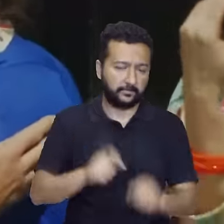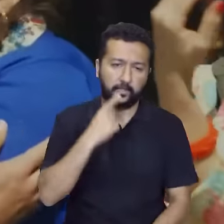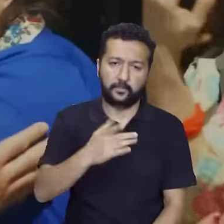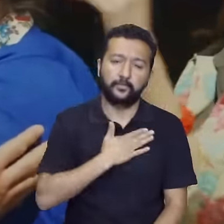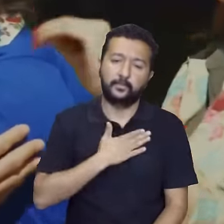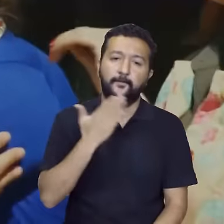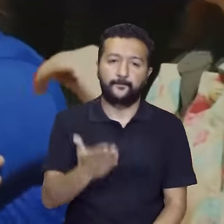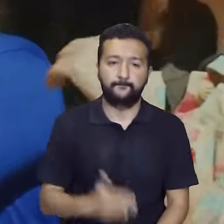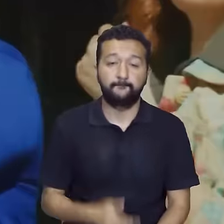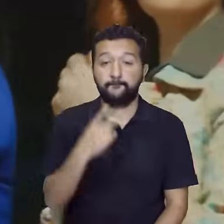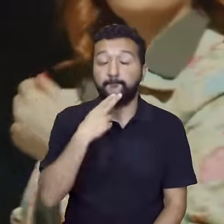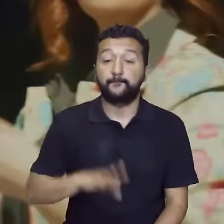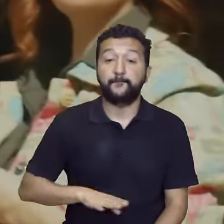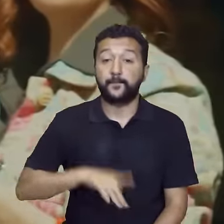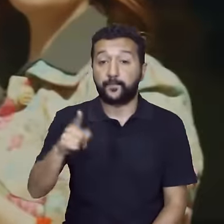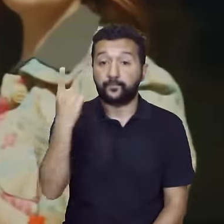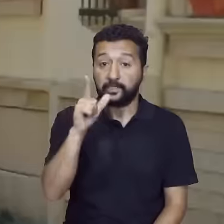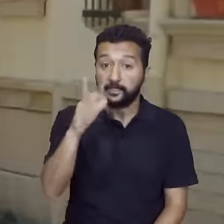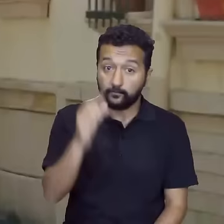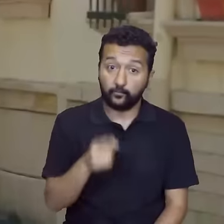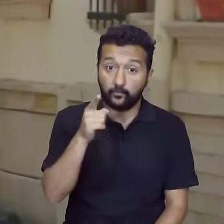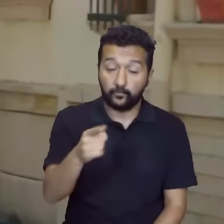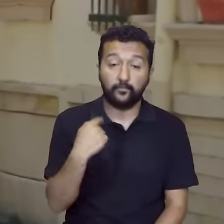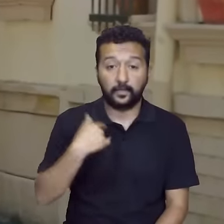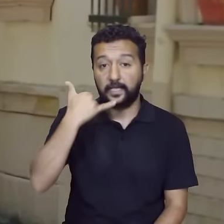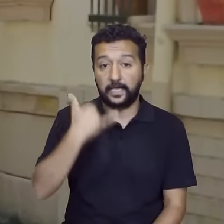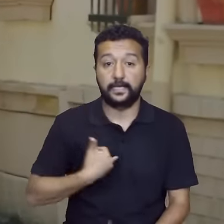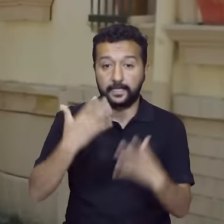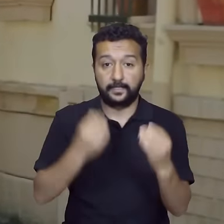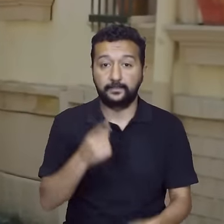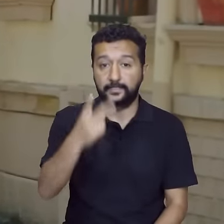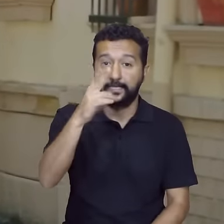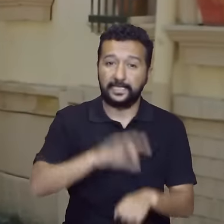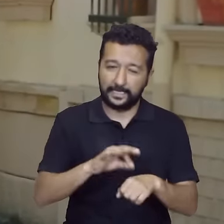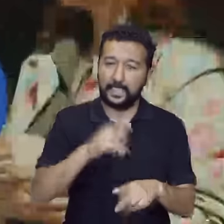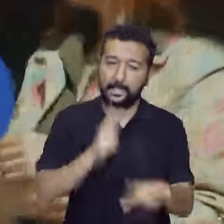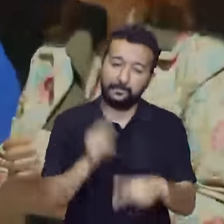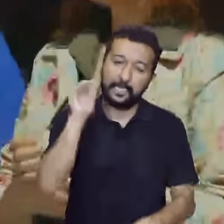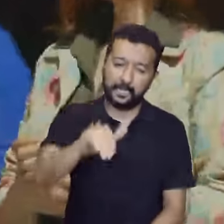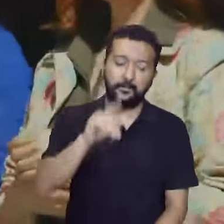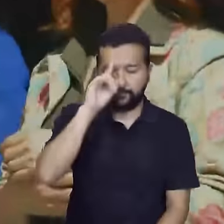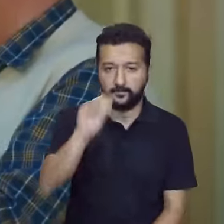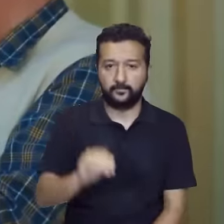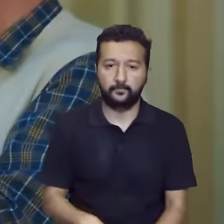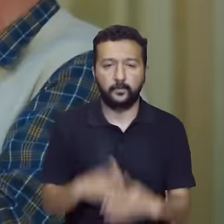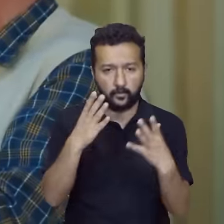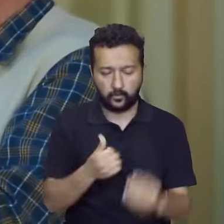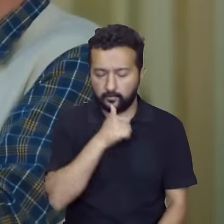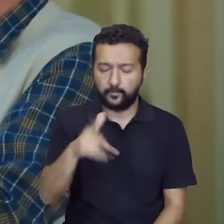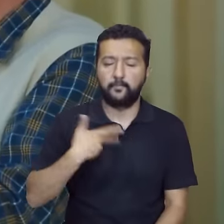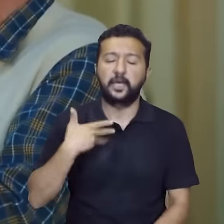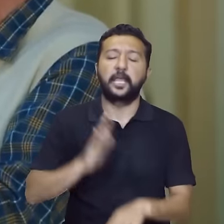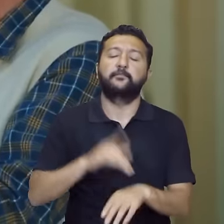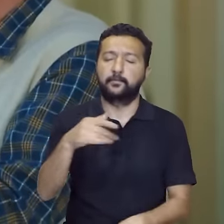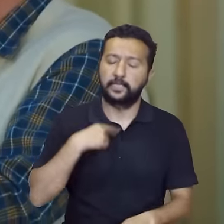ol. Hadi kızım, bir ihtiyacın olursa beni ara. İki dakikaya orada olurum evvelallah. Tamam babacığım, merak